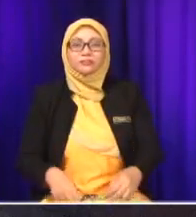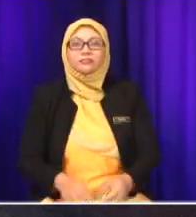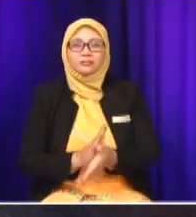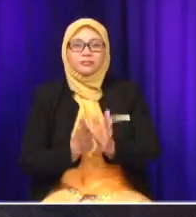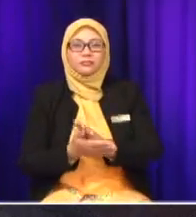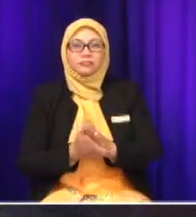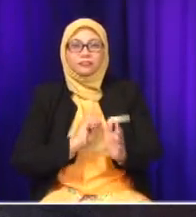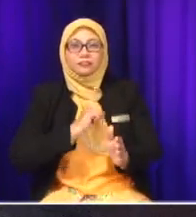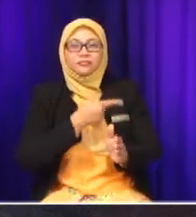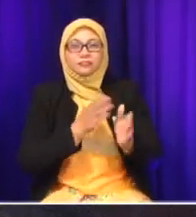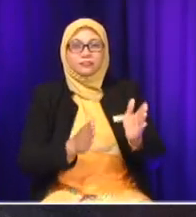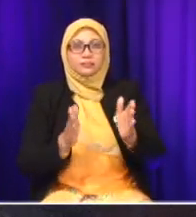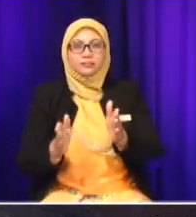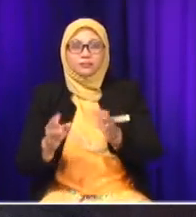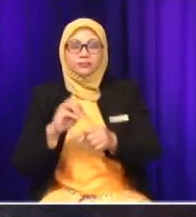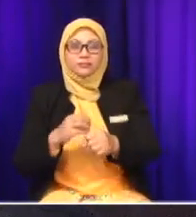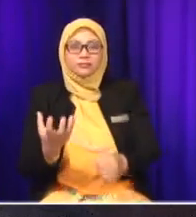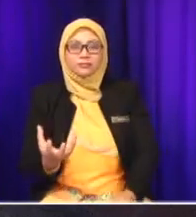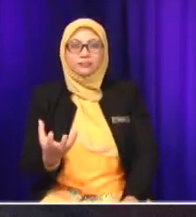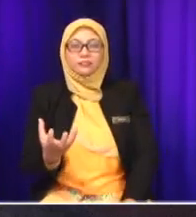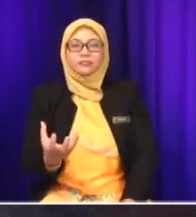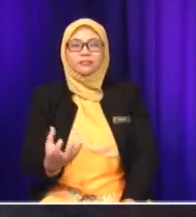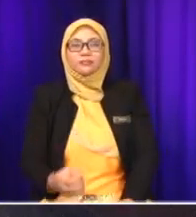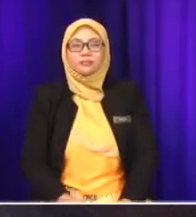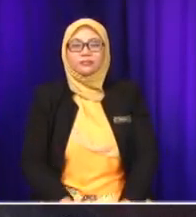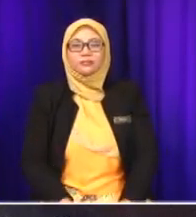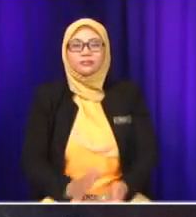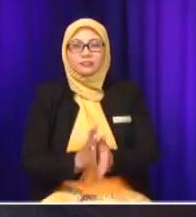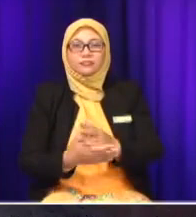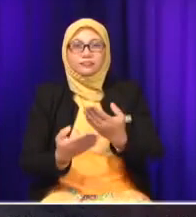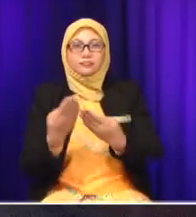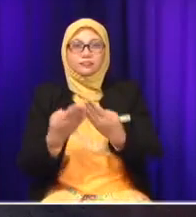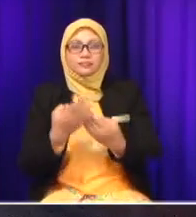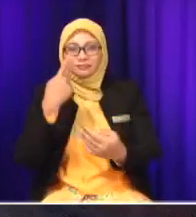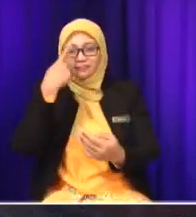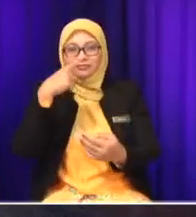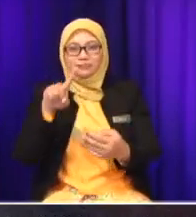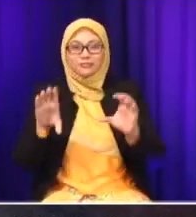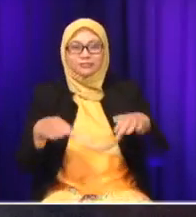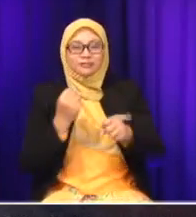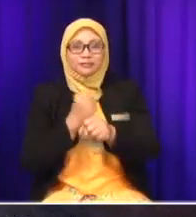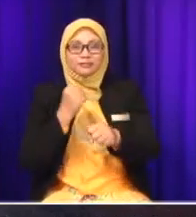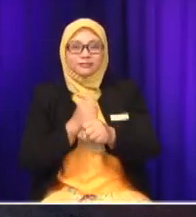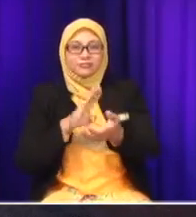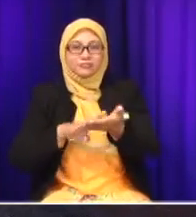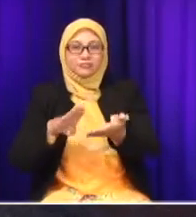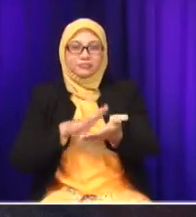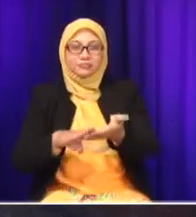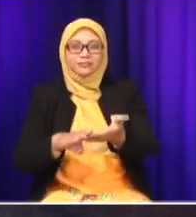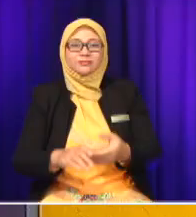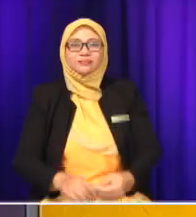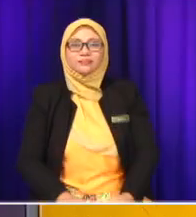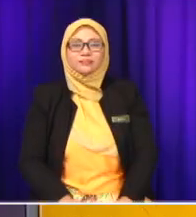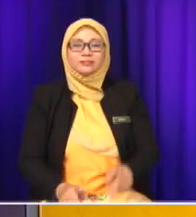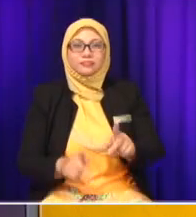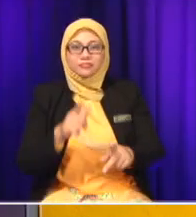susun dalam bekas ataupun bekas takungan jadi mudah untuk kita Lukan kerja membersih komponen tersebut baik kalau lihat